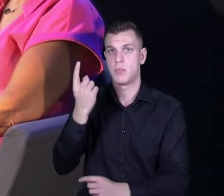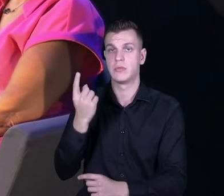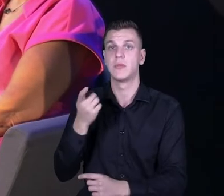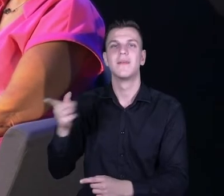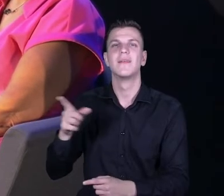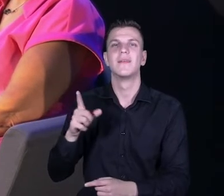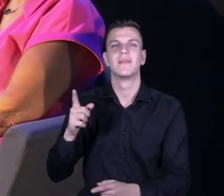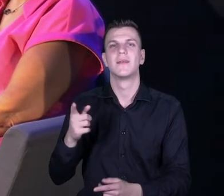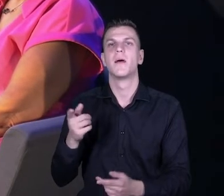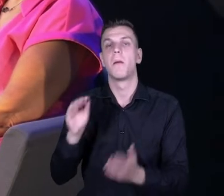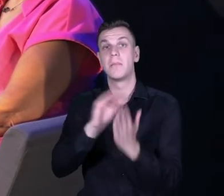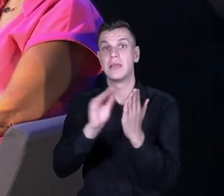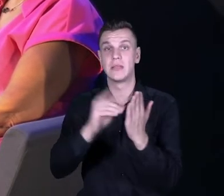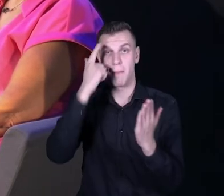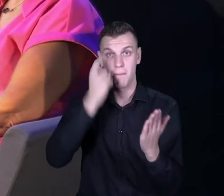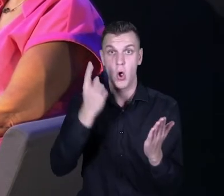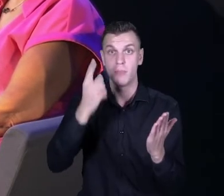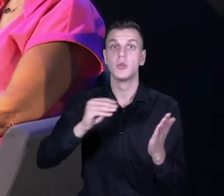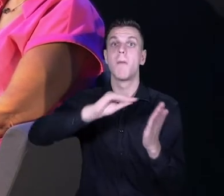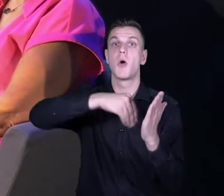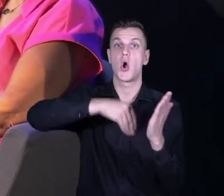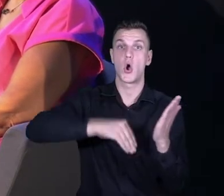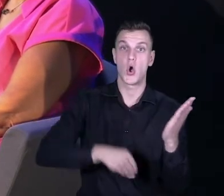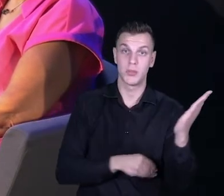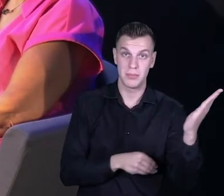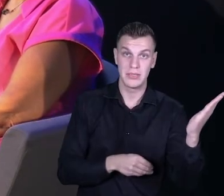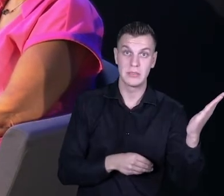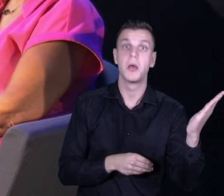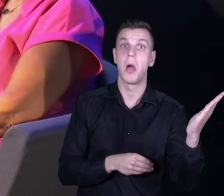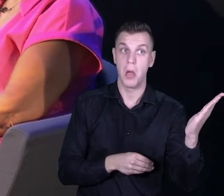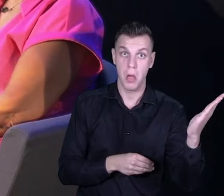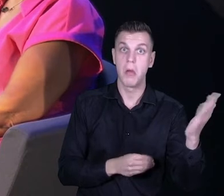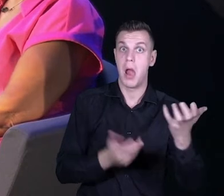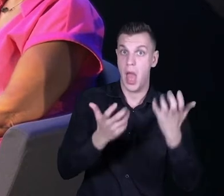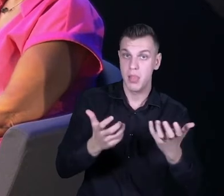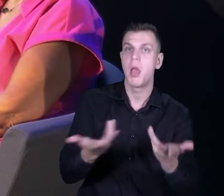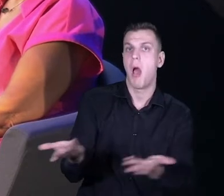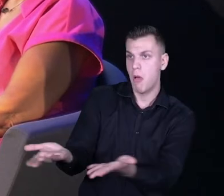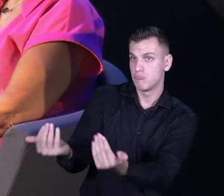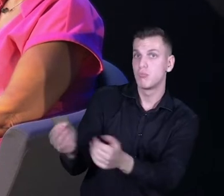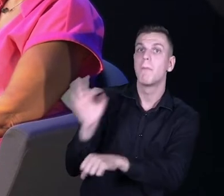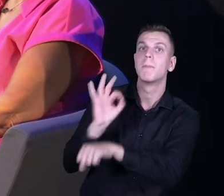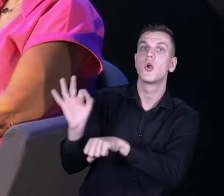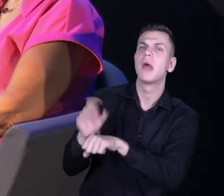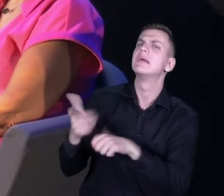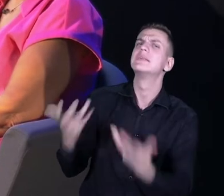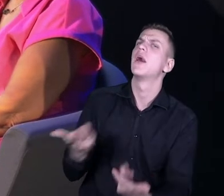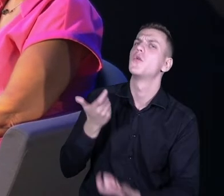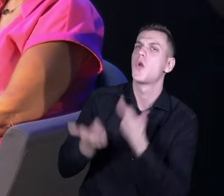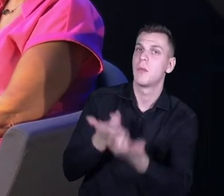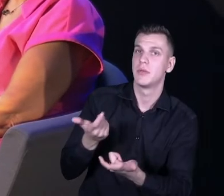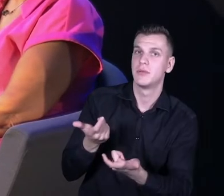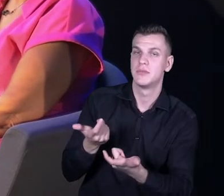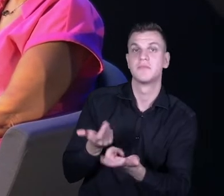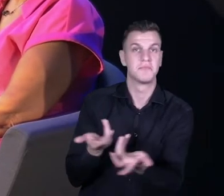petycje, zbierają podpisy, robią projekty tego, co by chcieli zmienić i takim projektem, który może